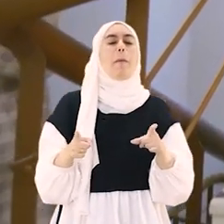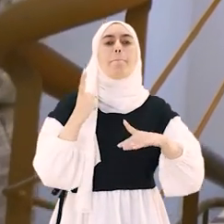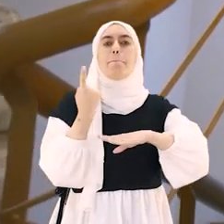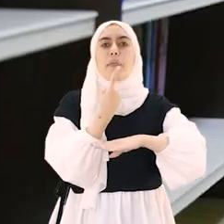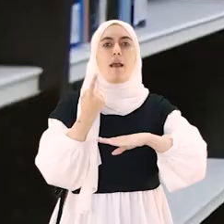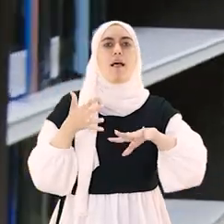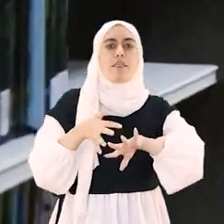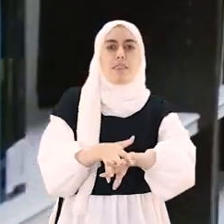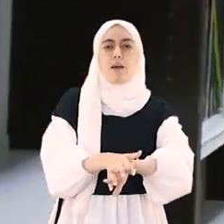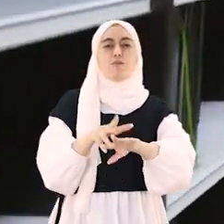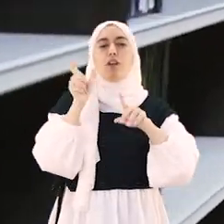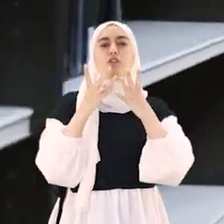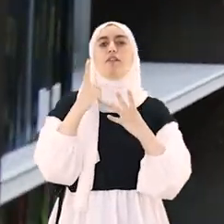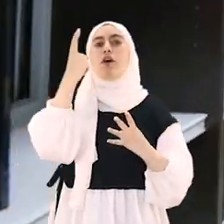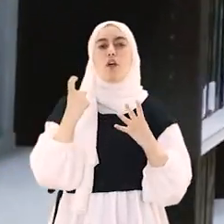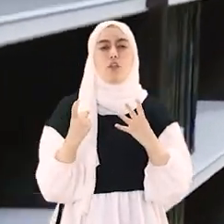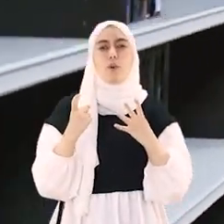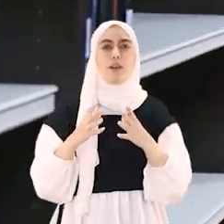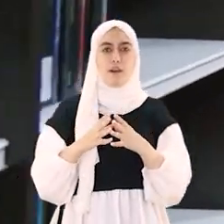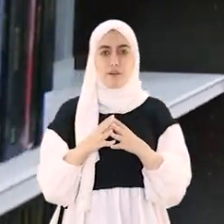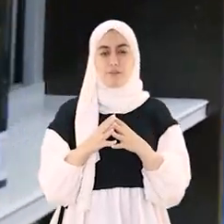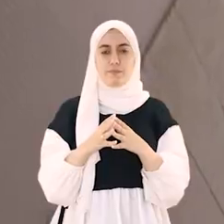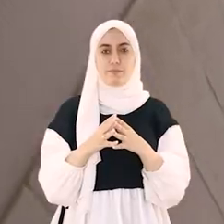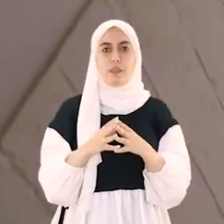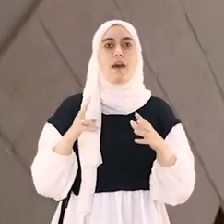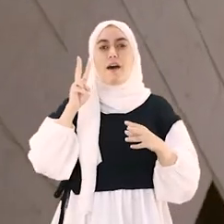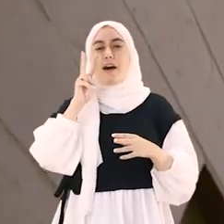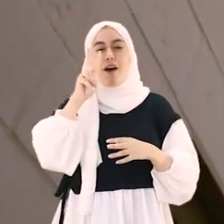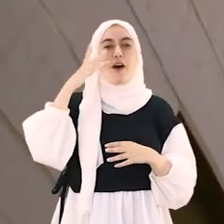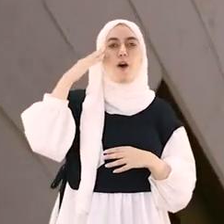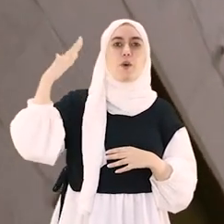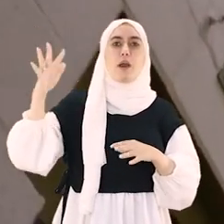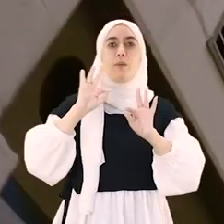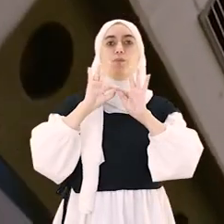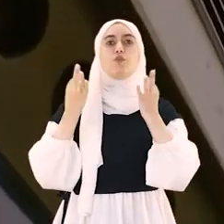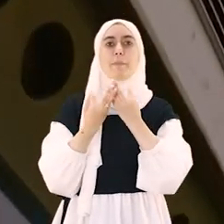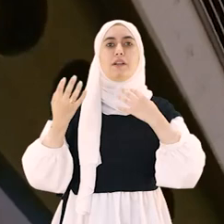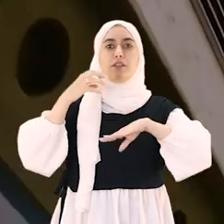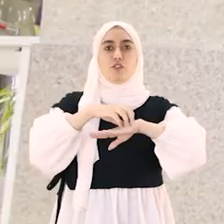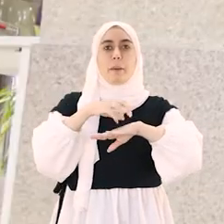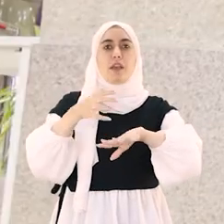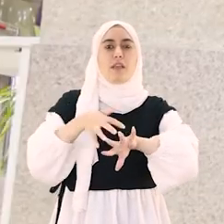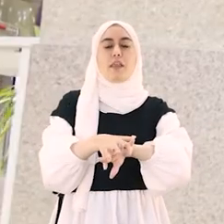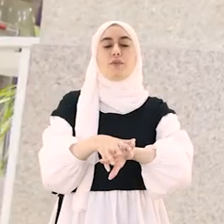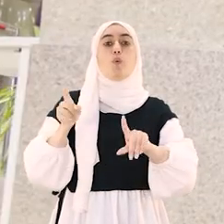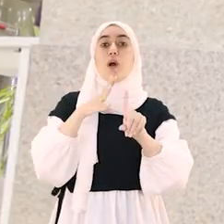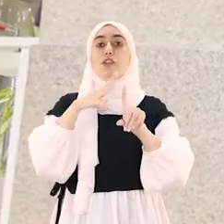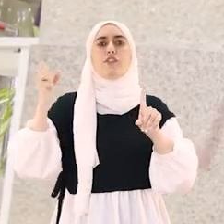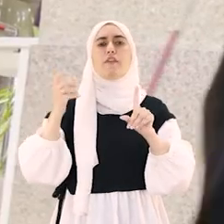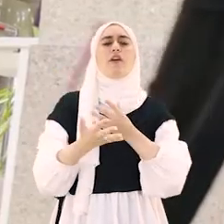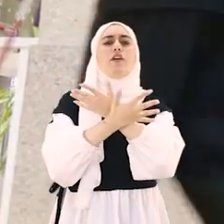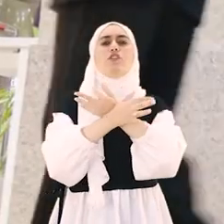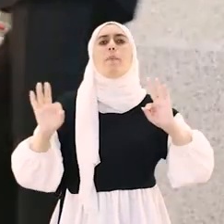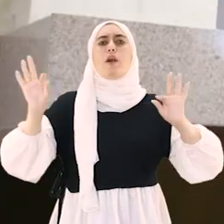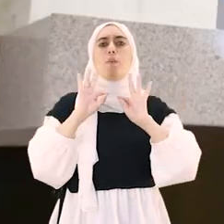بيئه دامجه للاشخاص ذوي الاعاقه الرؤيه مجتمع جامعي دامج وجاذب